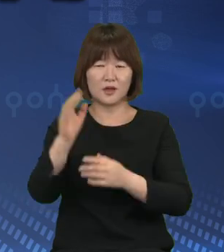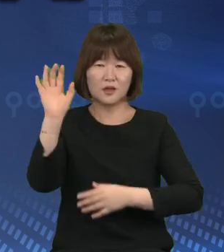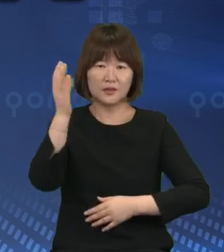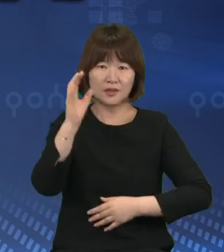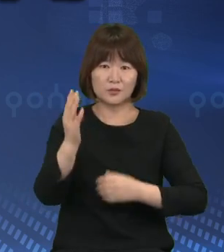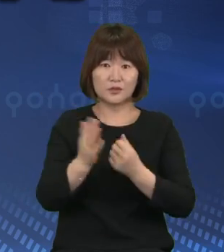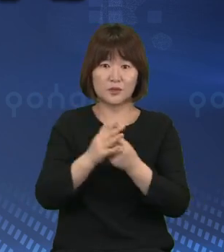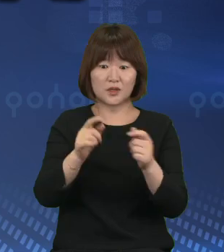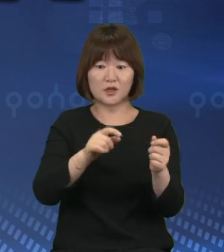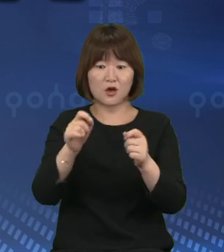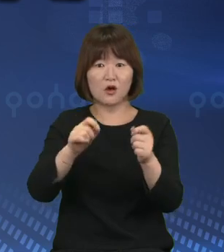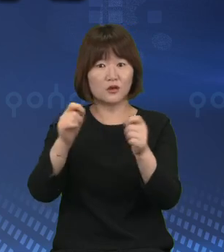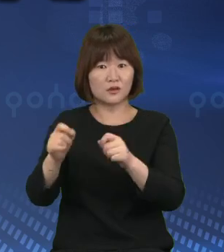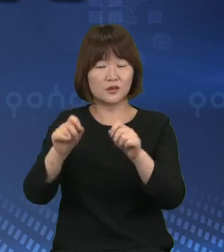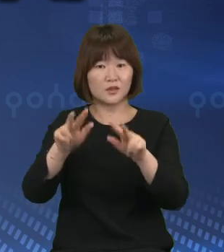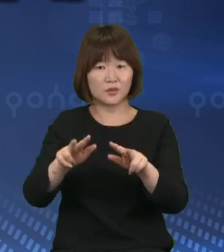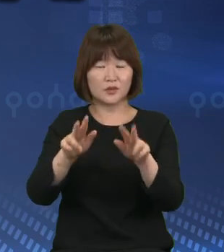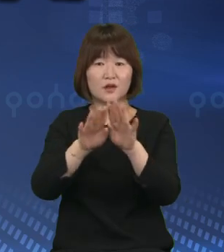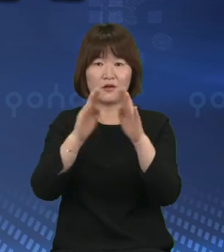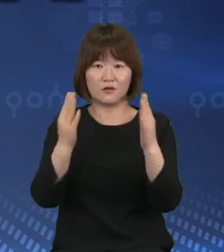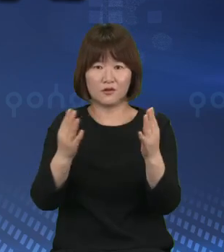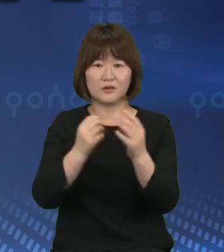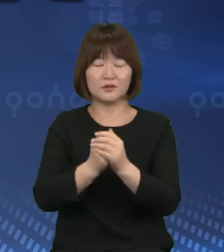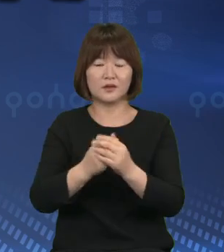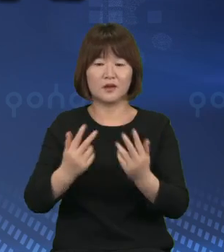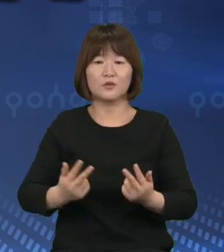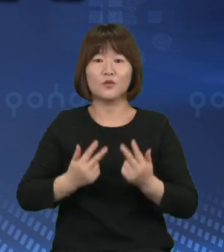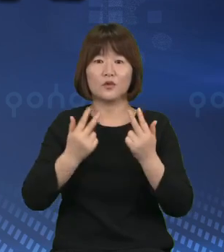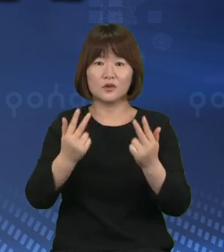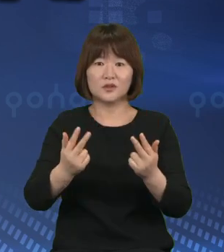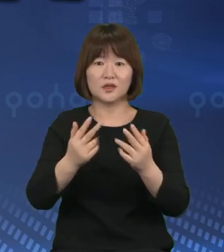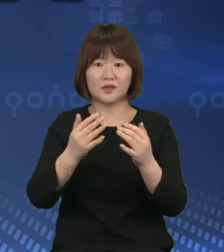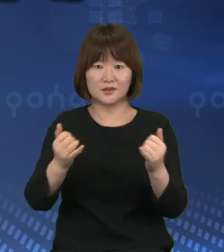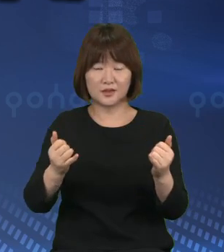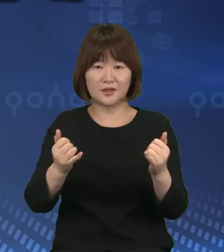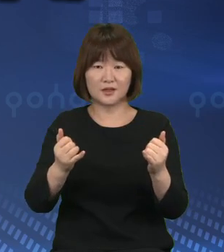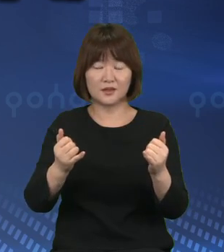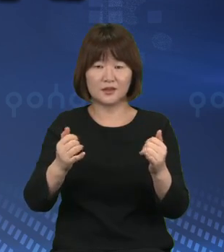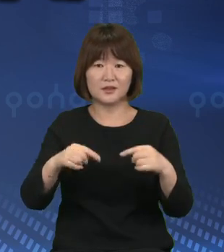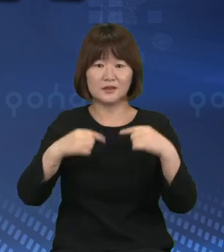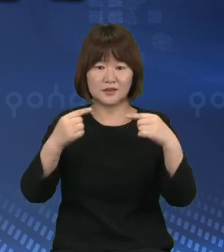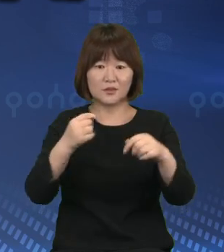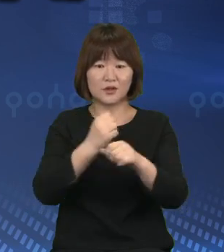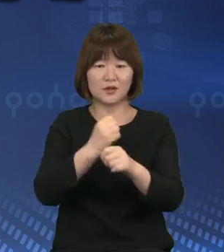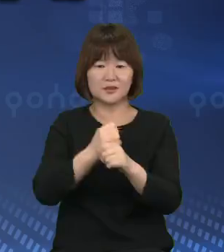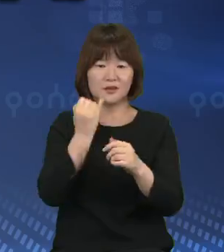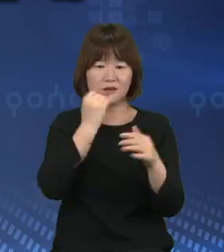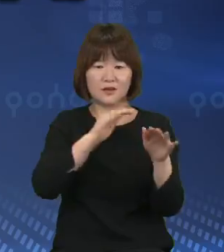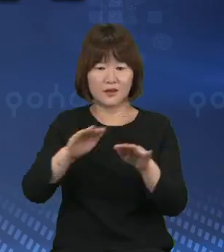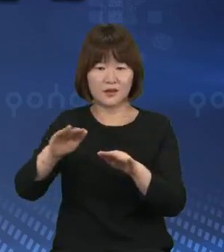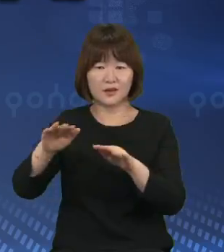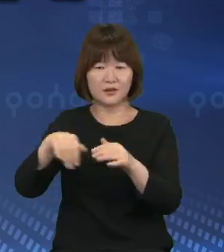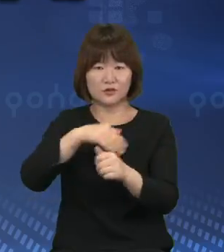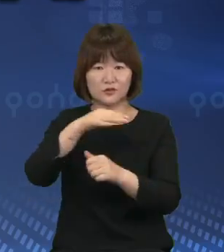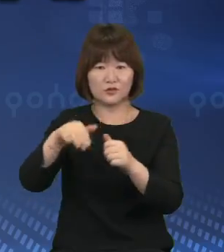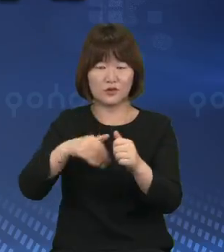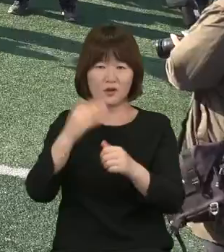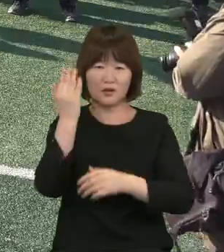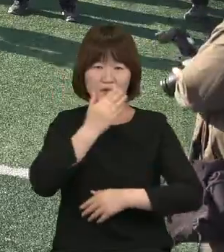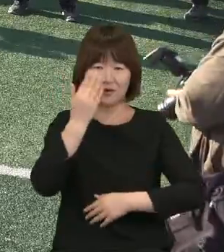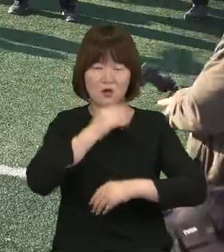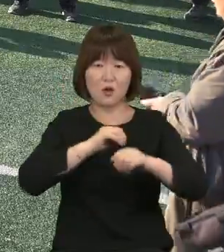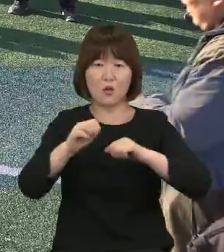인한 두 차례의 연기 끝에 열린 이번 축제에는 자원봉사자들도 참여해 해안둘레길 환경 정화 활동을 펼쳤습니다.